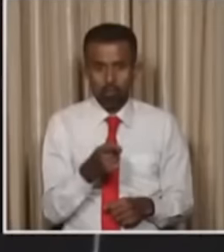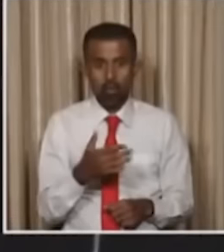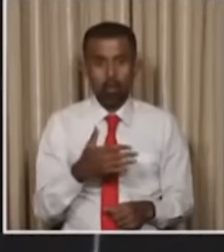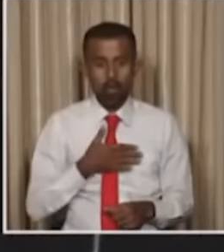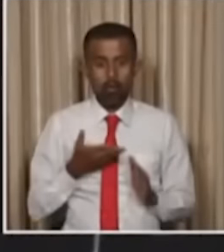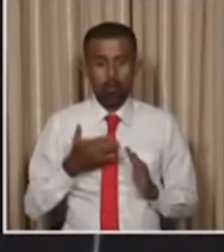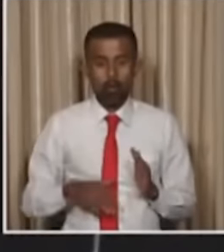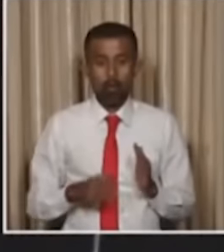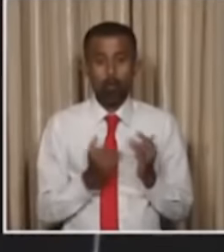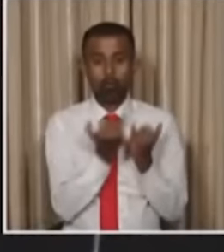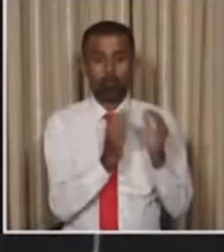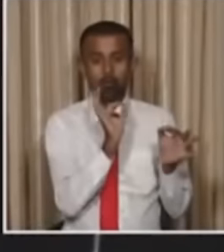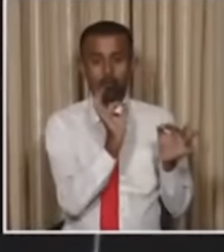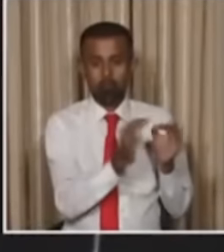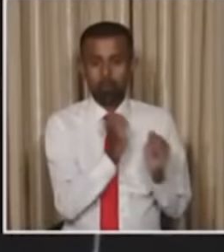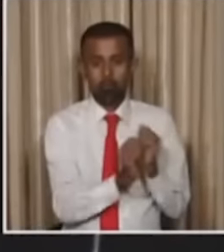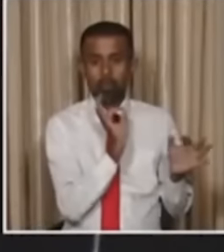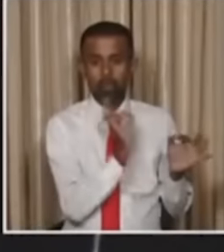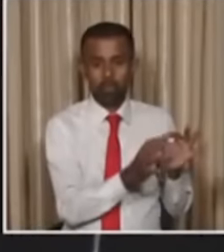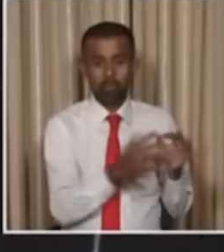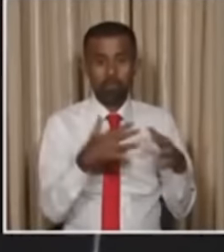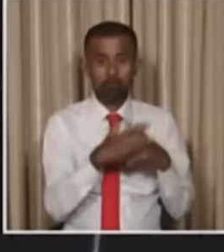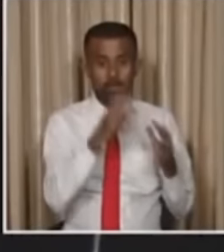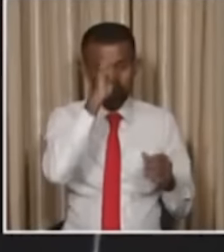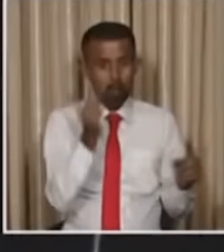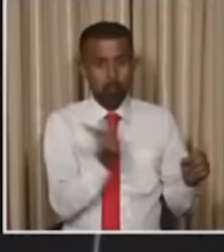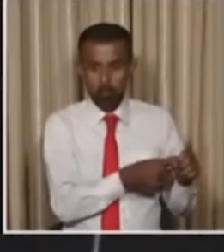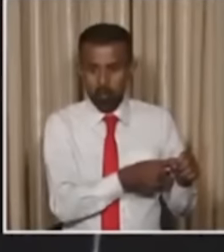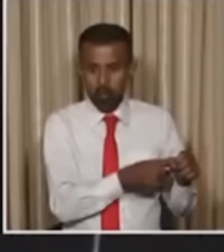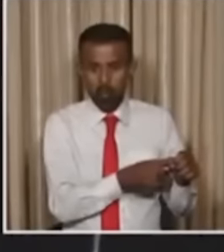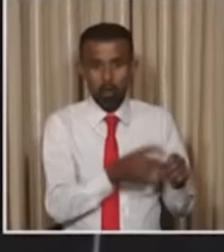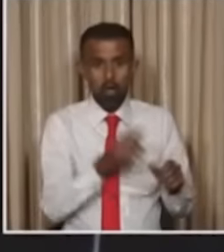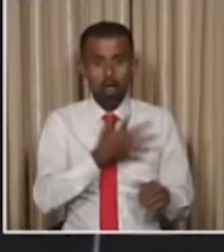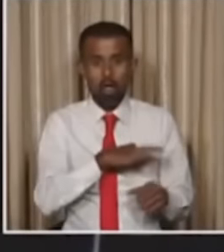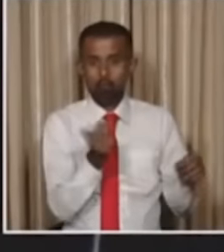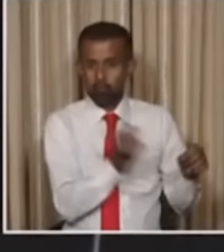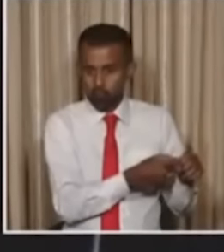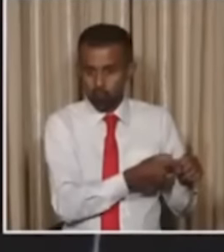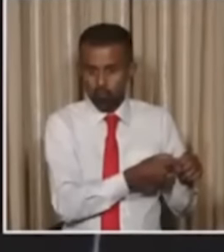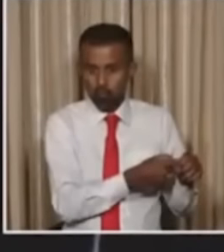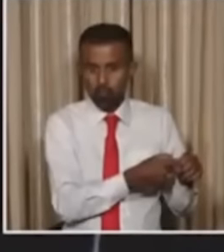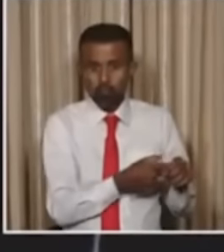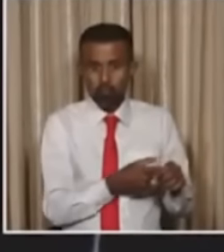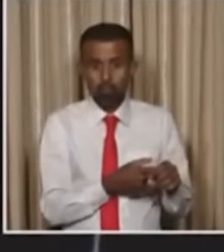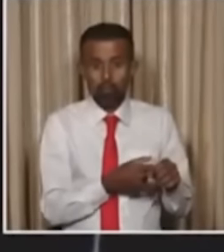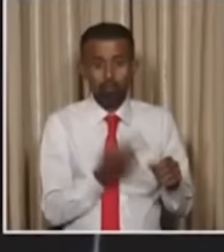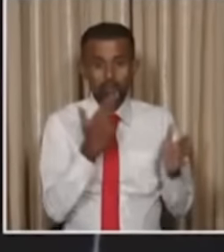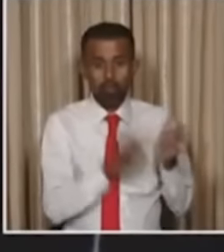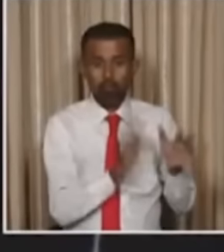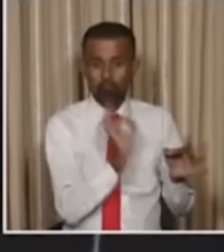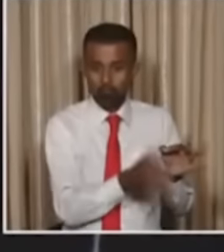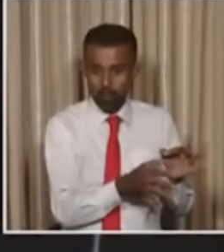අපේ ගමේ ට්‍රාන්ස්ෆෝමර් එක ගිනි තියපු එක බස් එකක ඉනි තියපු එක විජේ කුමාරතුංග මරපු එක. හාමුදුරුවෝ ඝාතනය කරපු එක මේ සැපල් කන්තවරු ගිනි තියපු